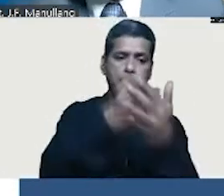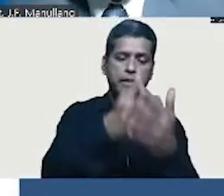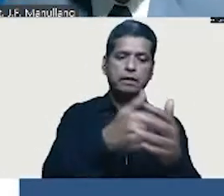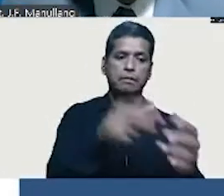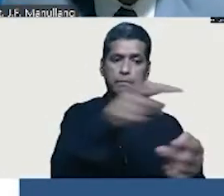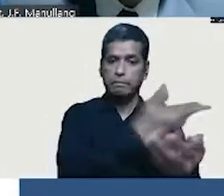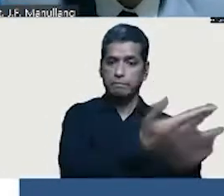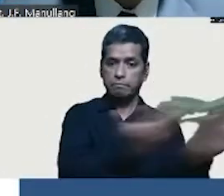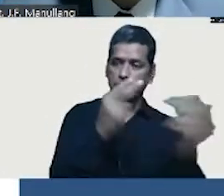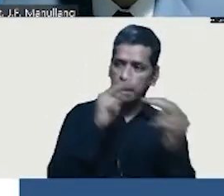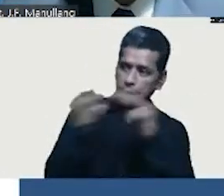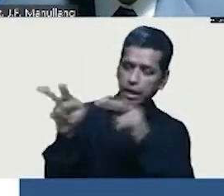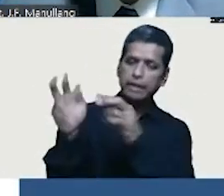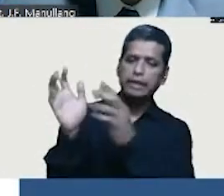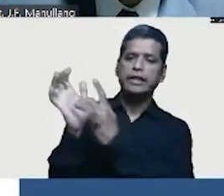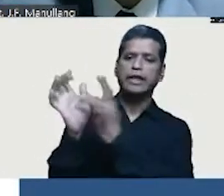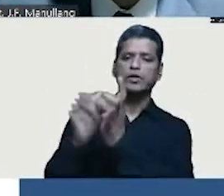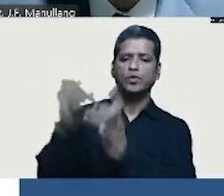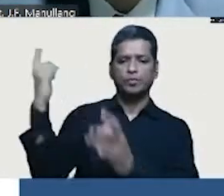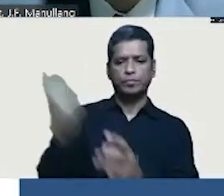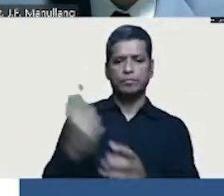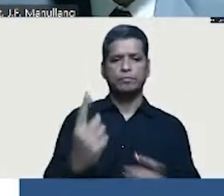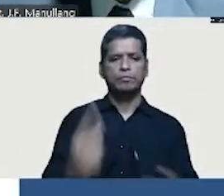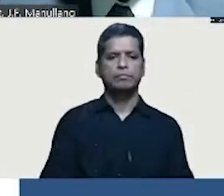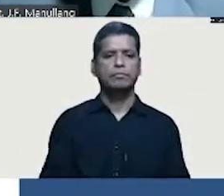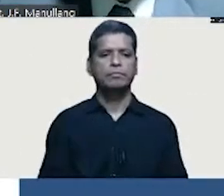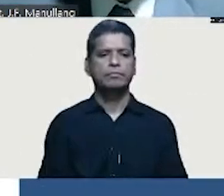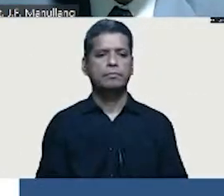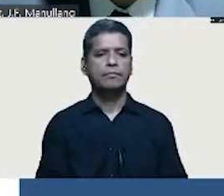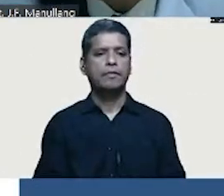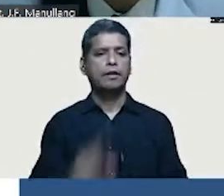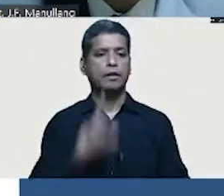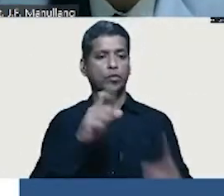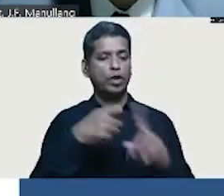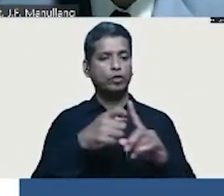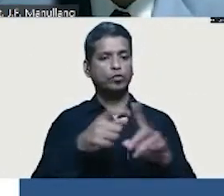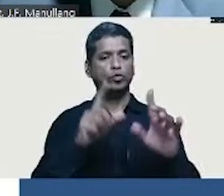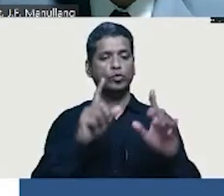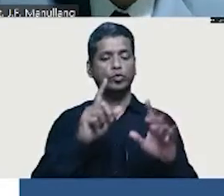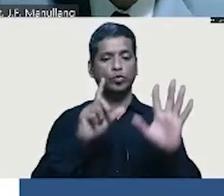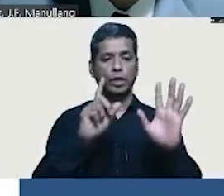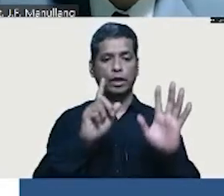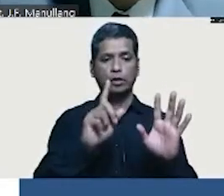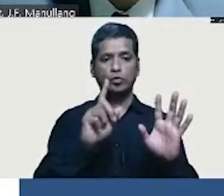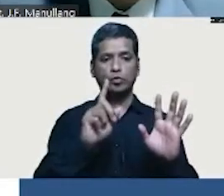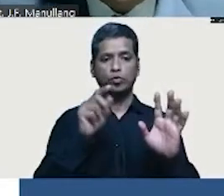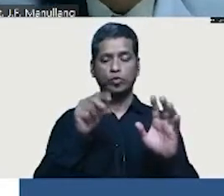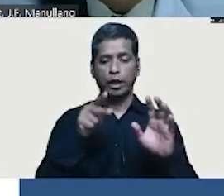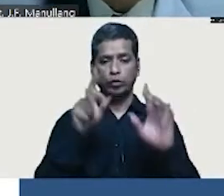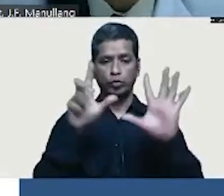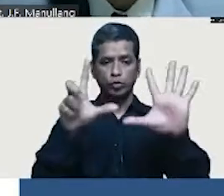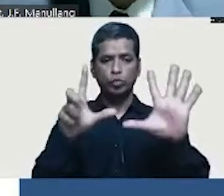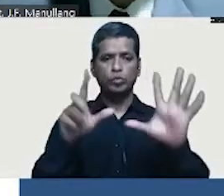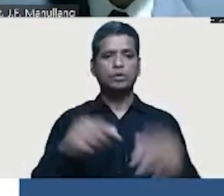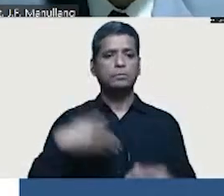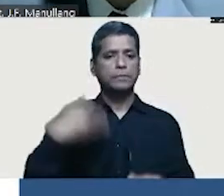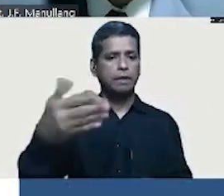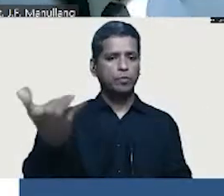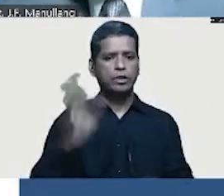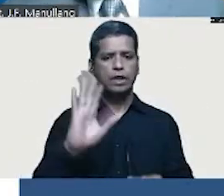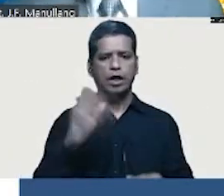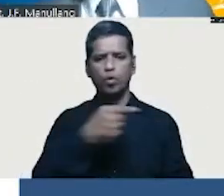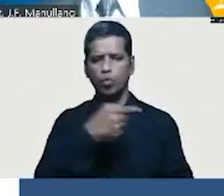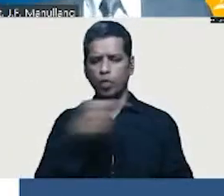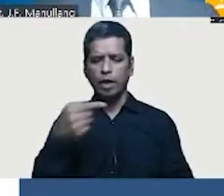para kita ya 7 demikianlah kamu tidak kekurangan dalam satu karunia pun sementara